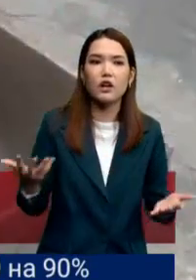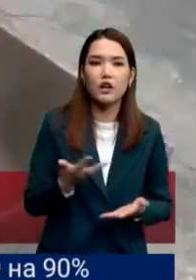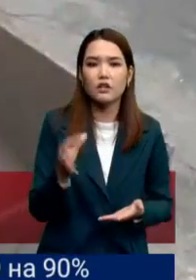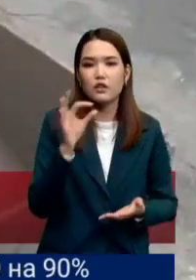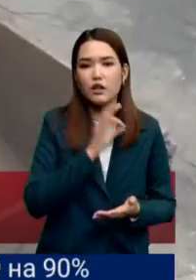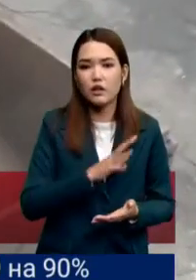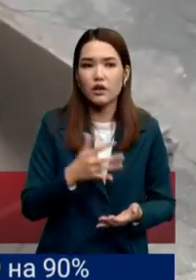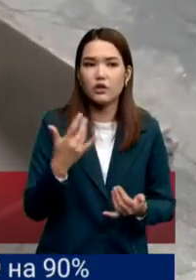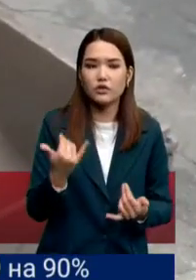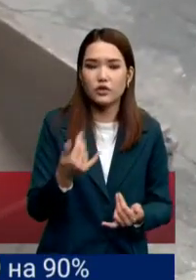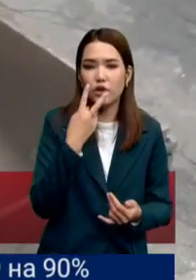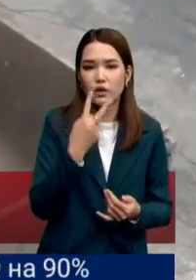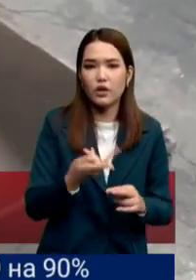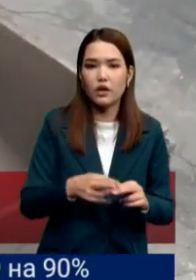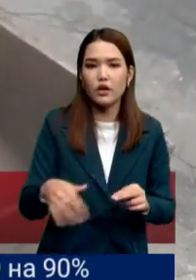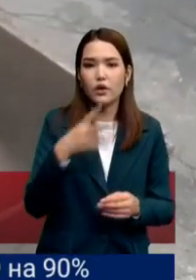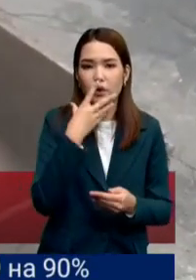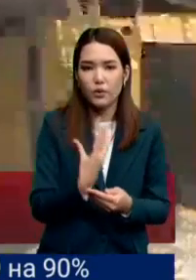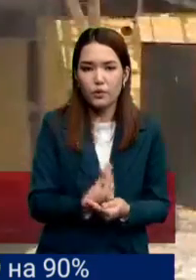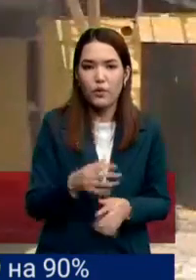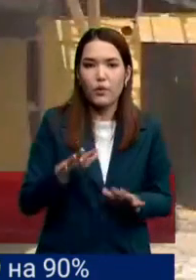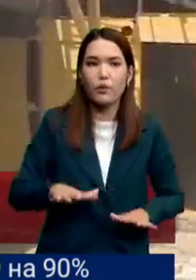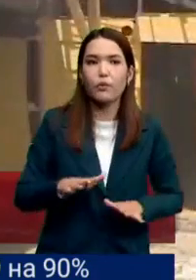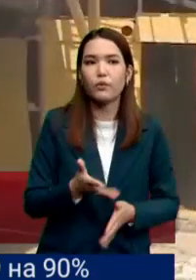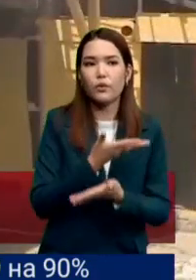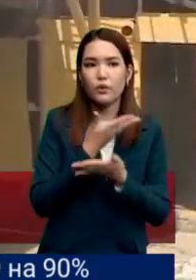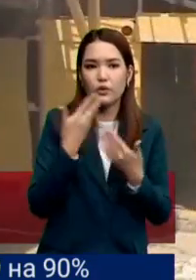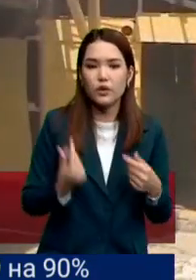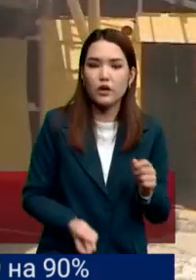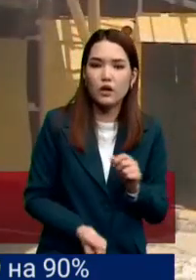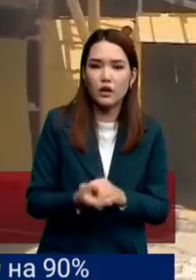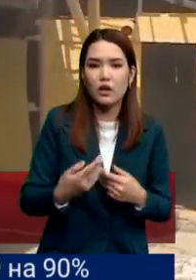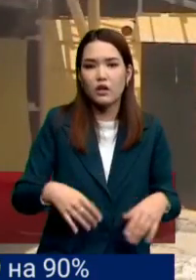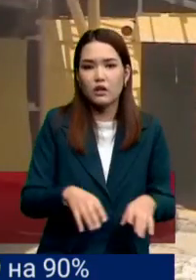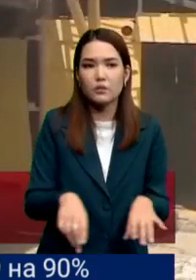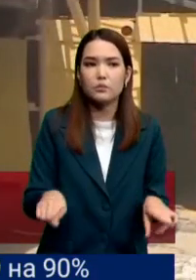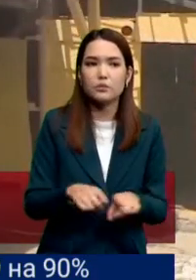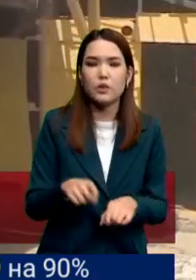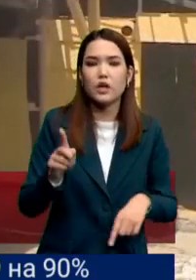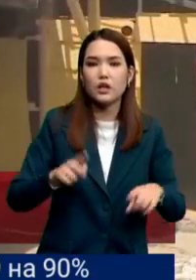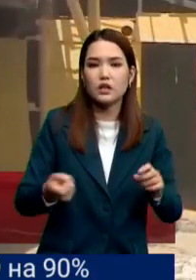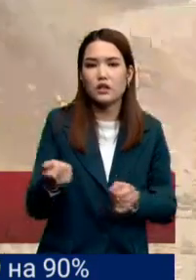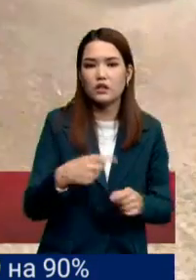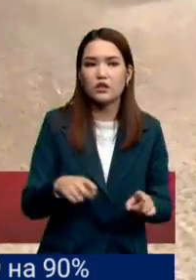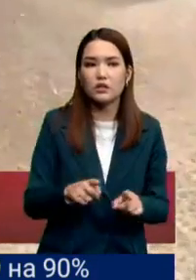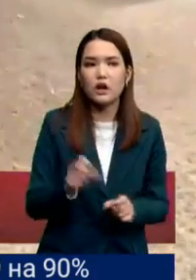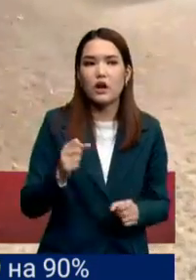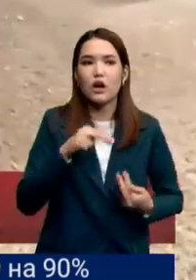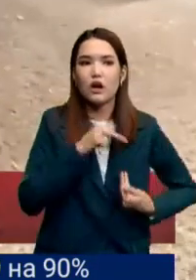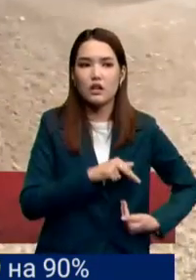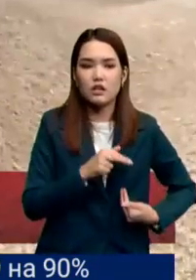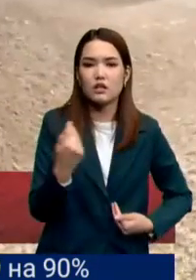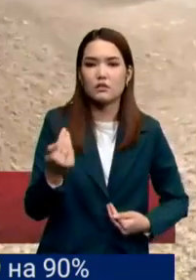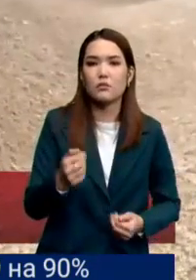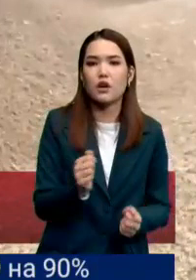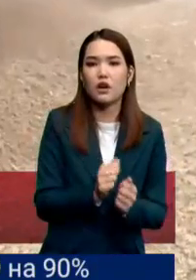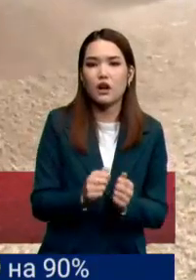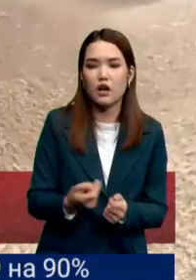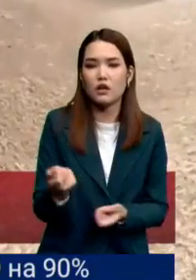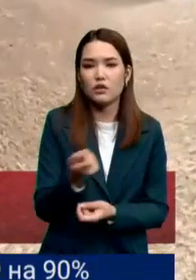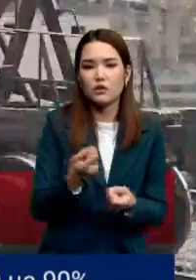қоймада тұр. Сөздерінше олардың өзінде орын жоқ. Аяқ асты жауын жауса, жағдай тіптен қиындайын деп тұр. Ал елдегі жалғыз тасымалдаушы